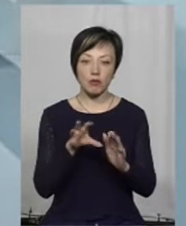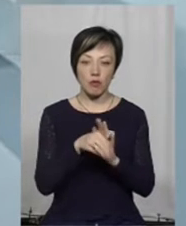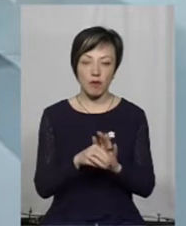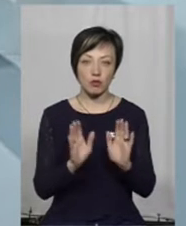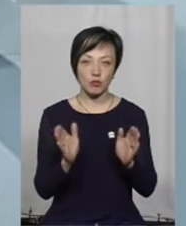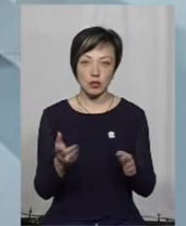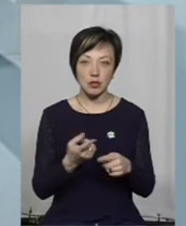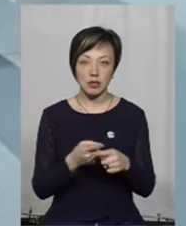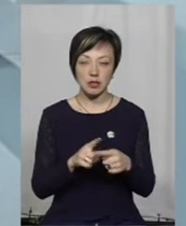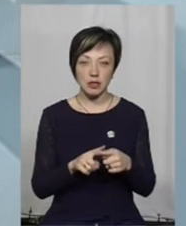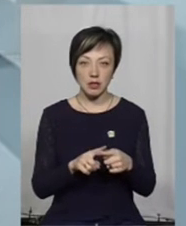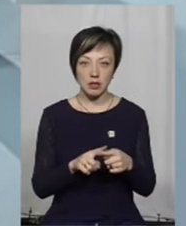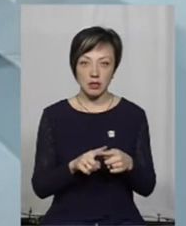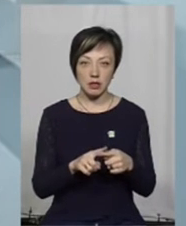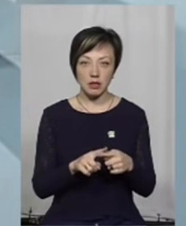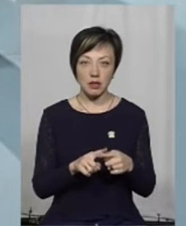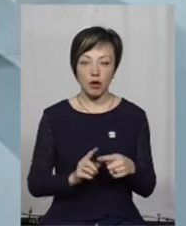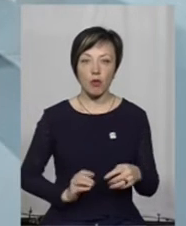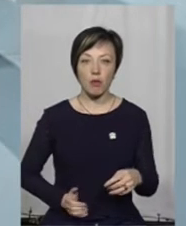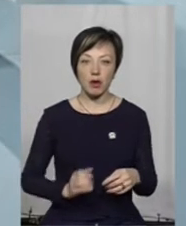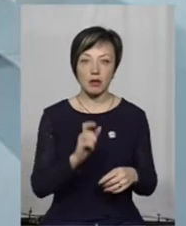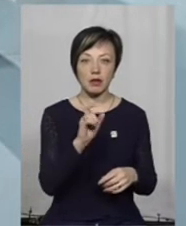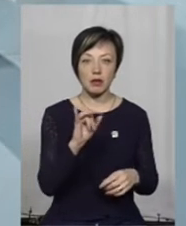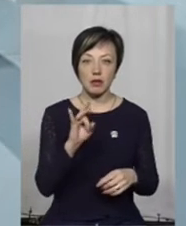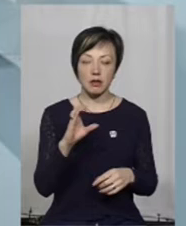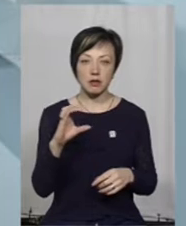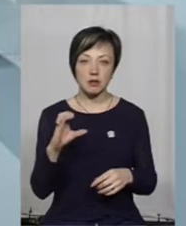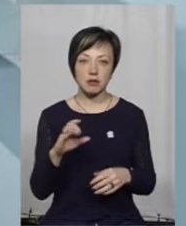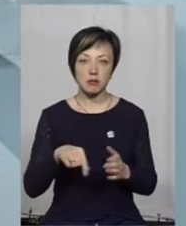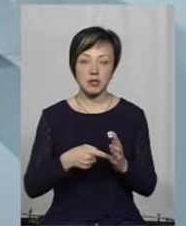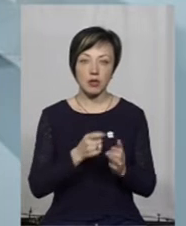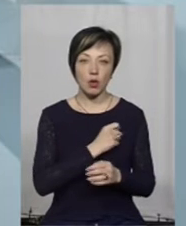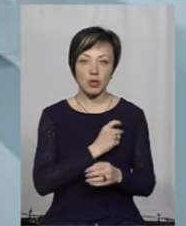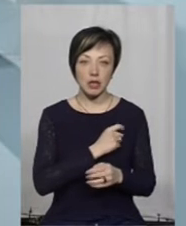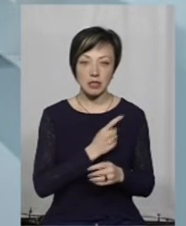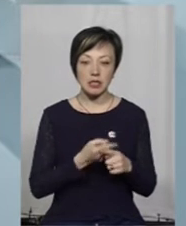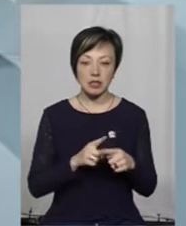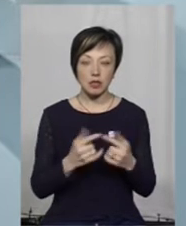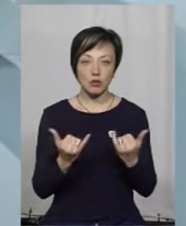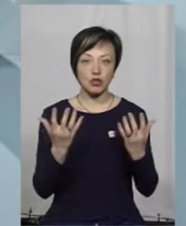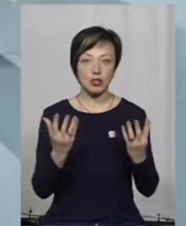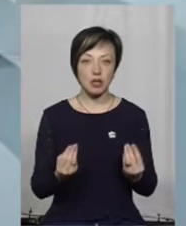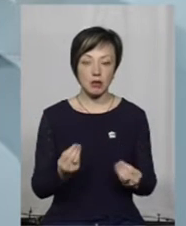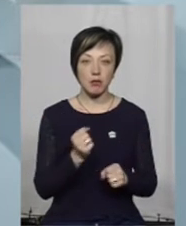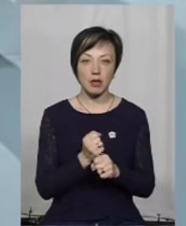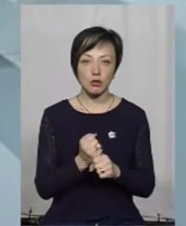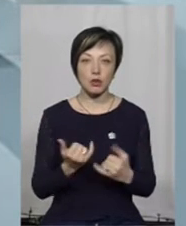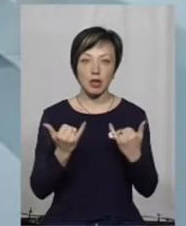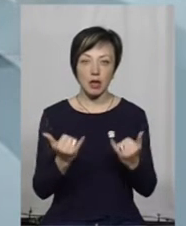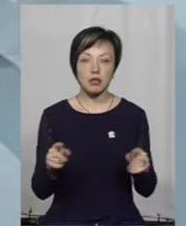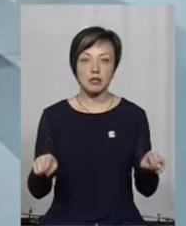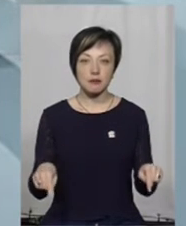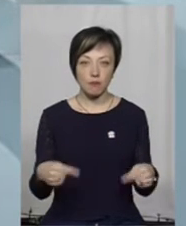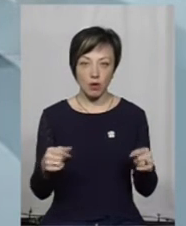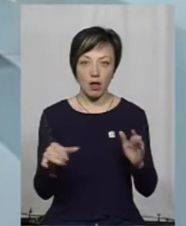впроваджувати. Це компанія «Гірс» з міста Одеса. Саме на сьогоднішній день він працює для